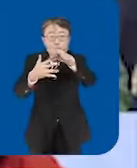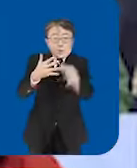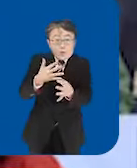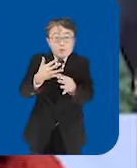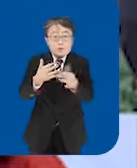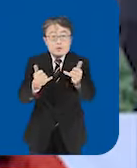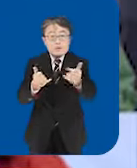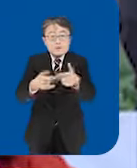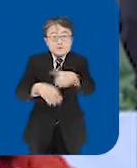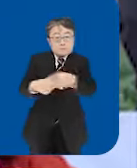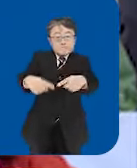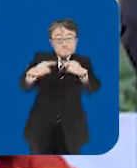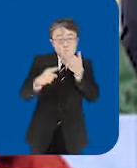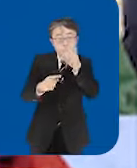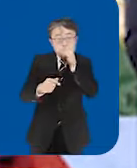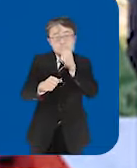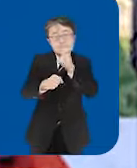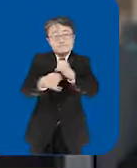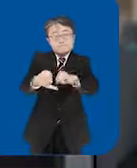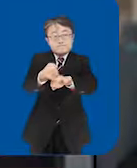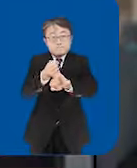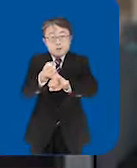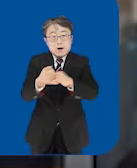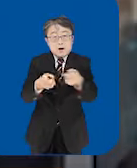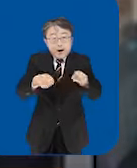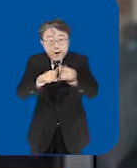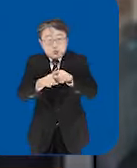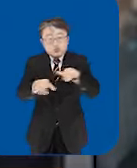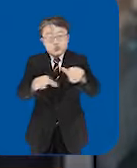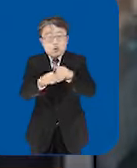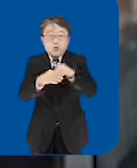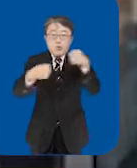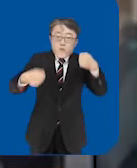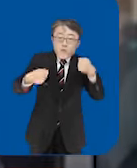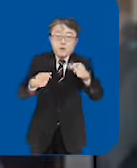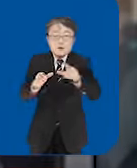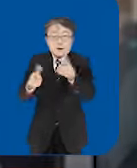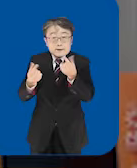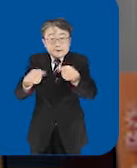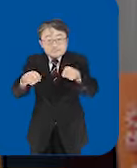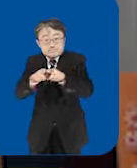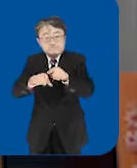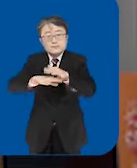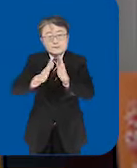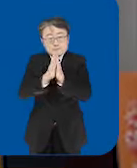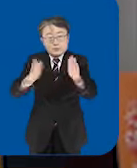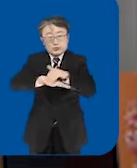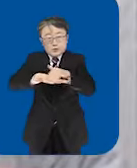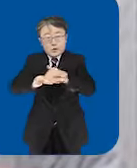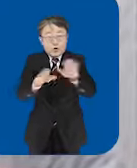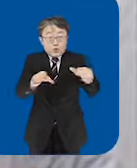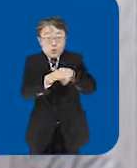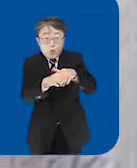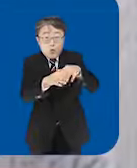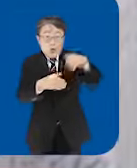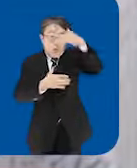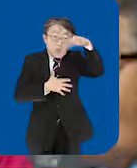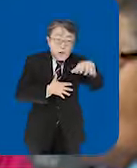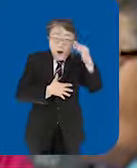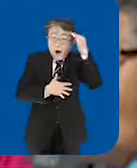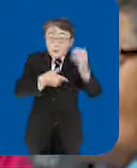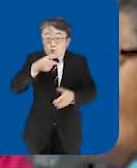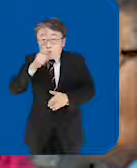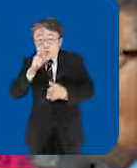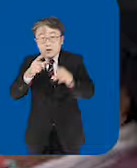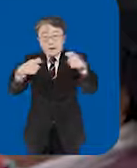주민들이 적극적으로 참여할 수 있도록 하겠습니다 아울러서 오늘 문화경원도 같이 실시를 했는데요 이 문화공연은 저희 케이워터와